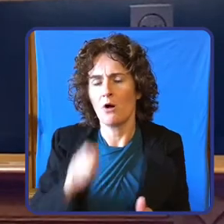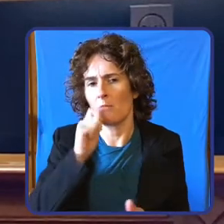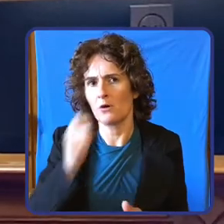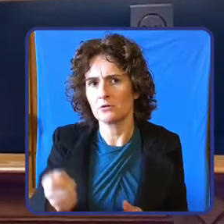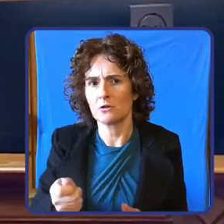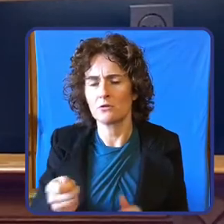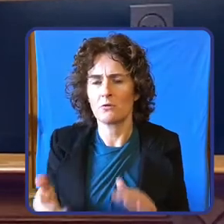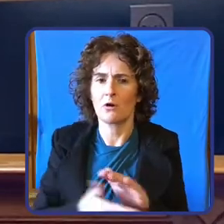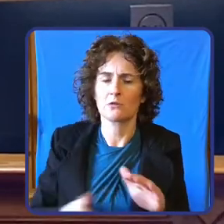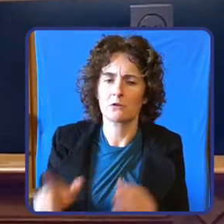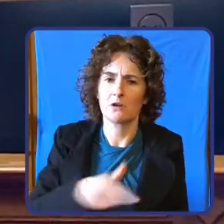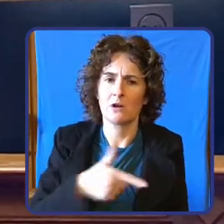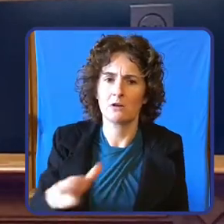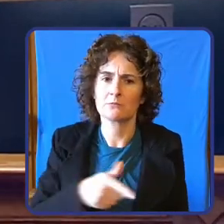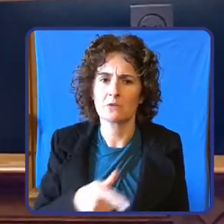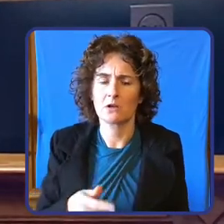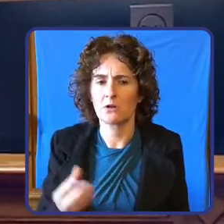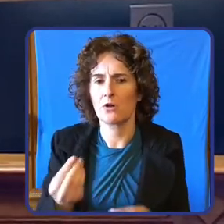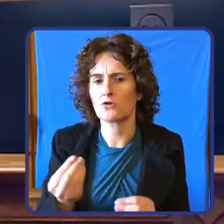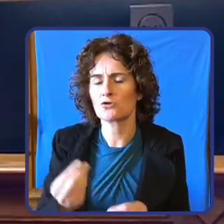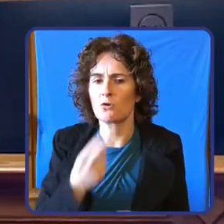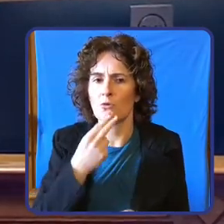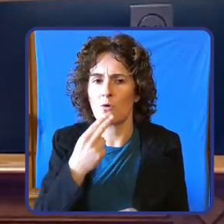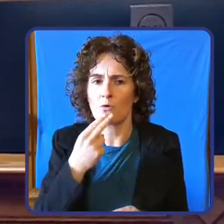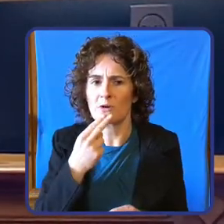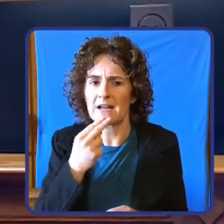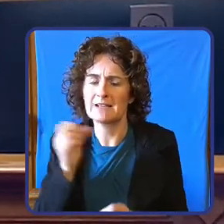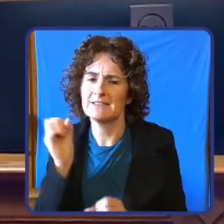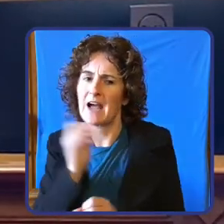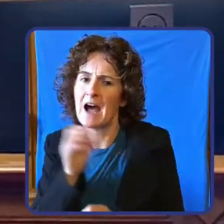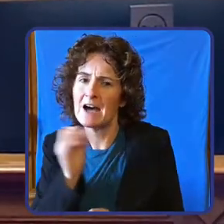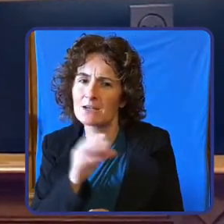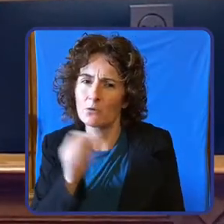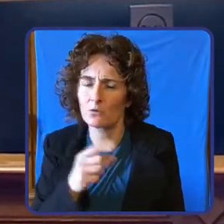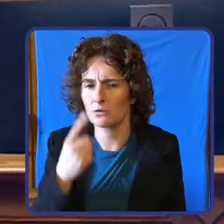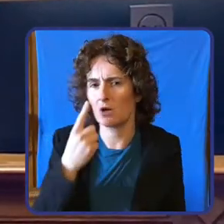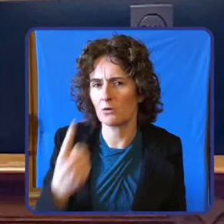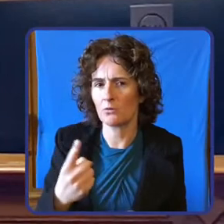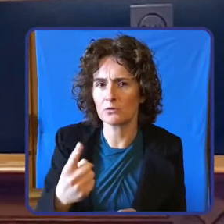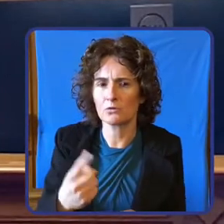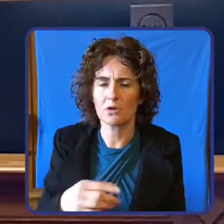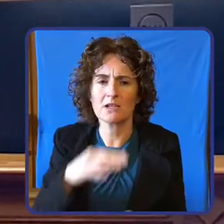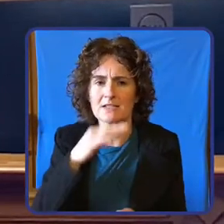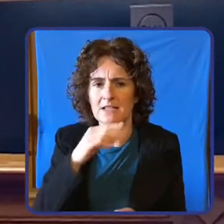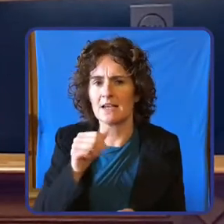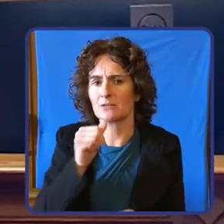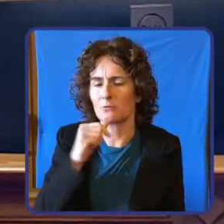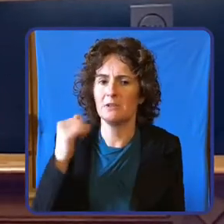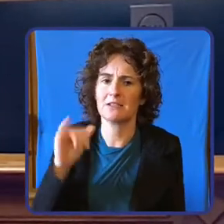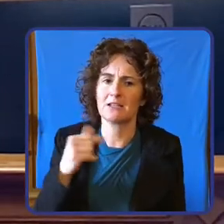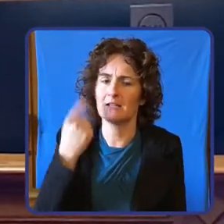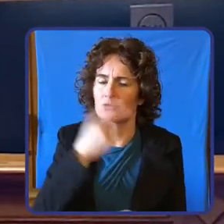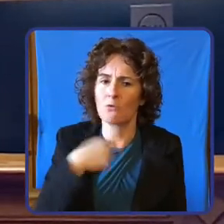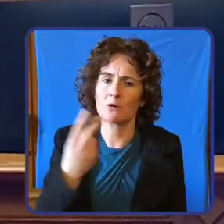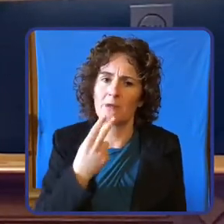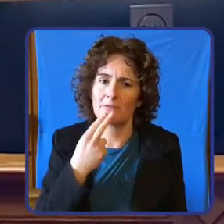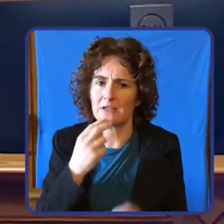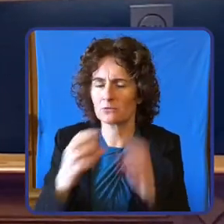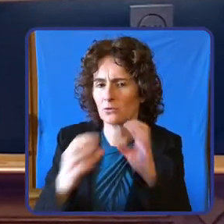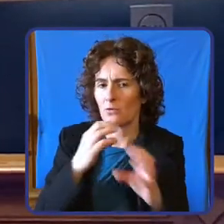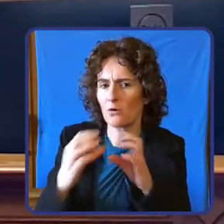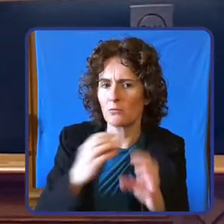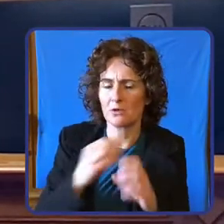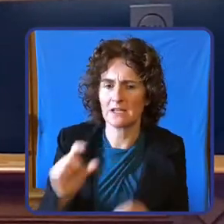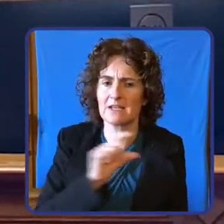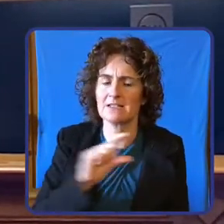alaptalanul nagyon sok ukrán árulónak tartja, Orbán Viktor és Szijjártó Péter kommunikációja miatt óriási károkat okoz Orbán Viktor és Szijjártó